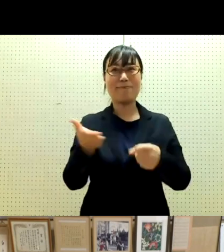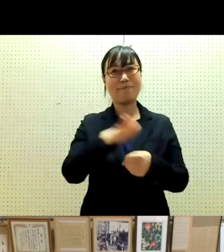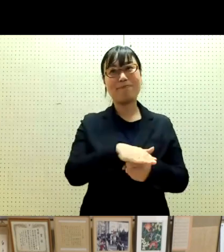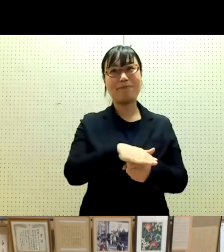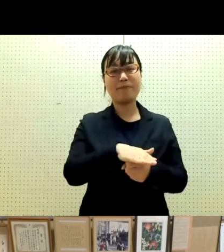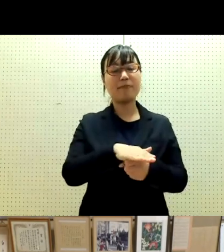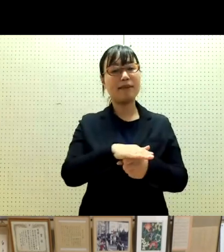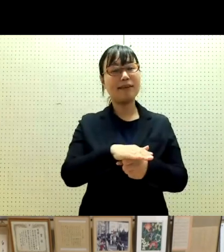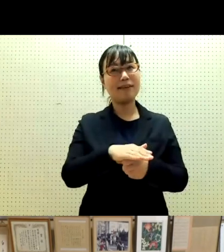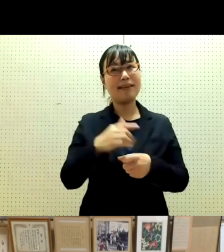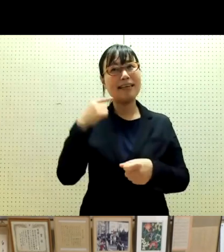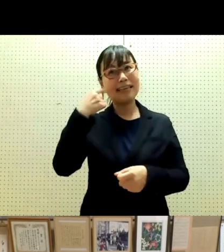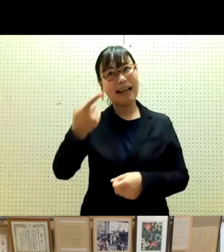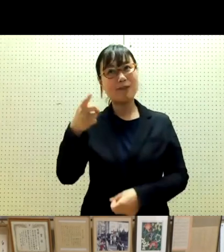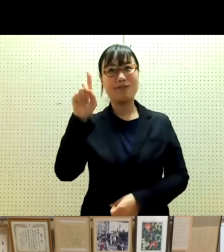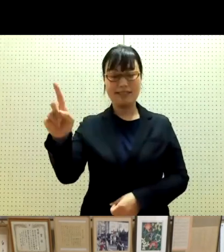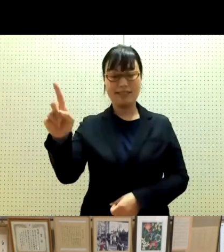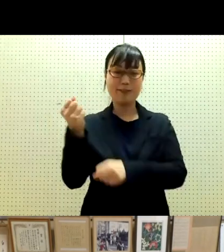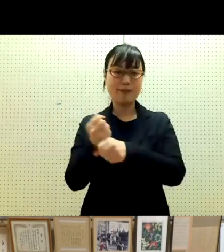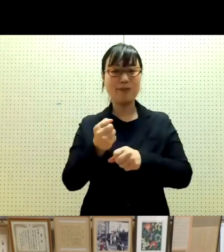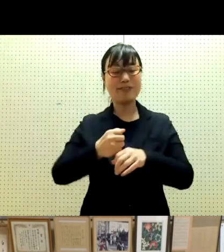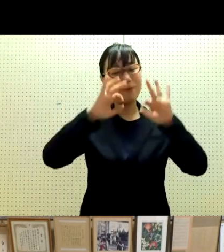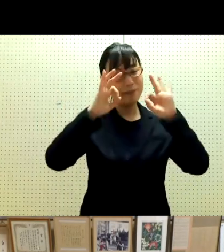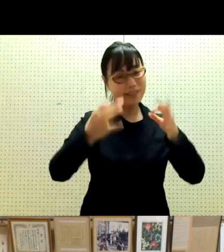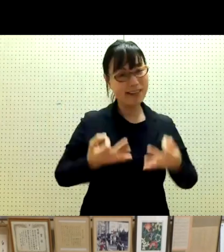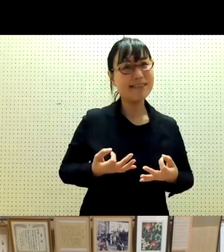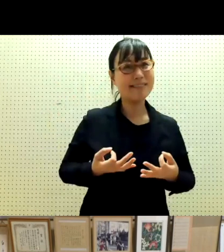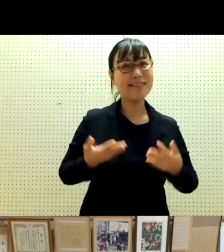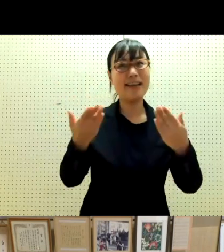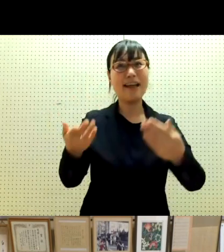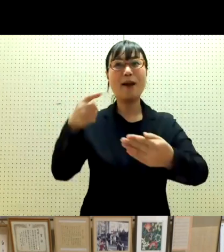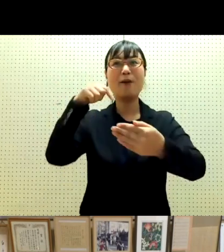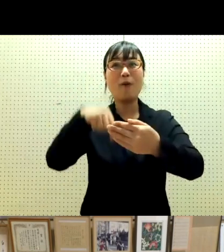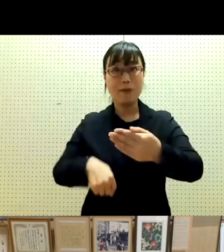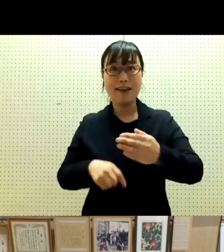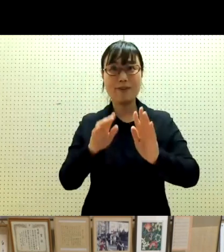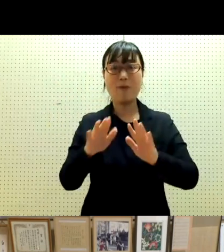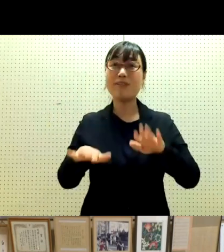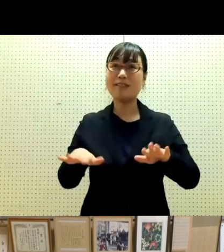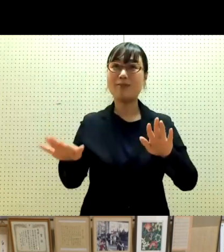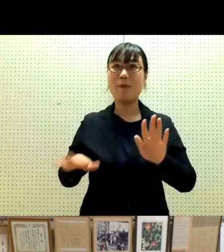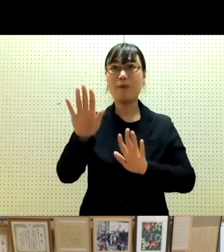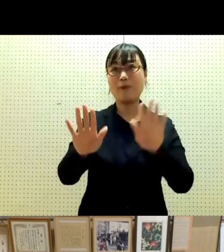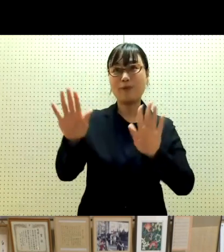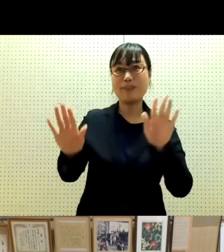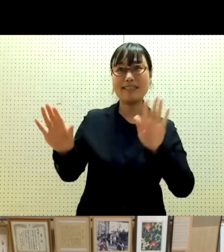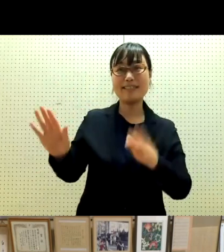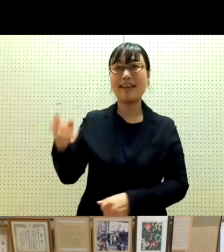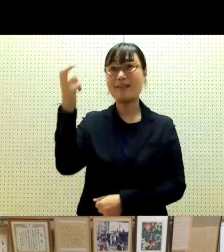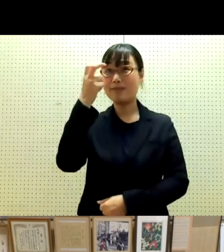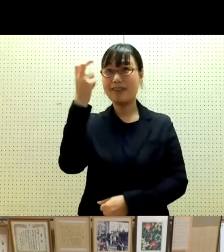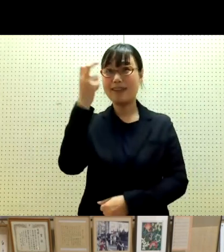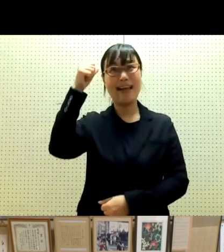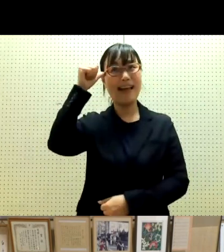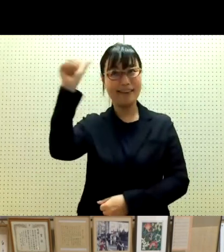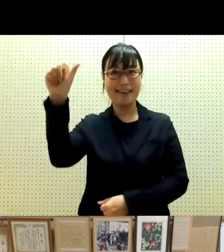返りや校内研究で行う児童の実態調査などをアンケート機能で実施しています。こ